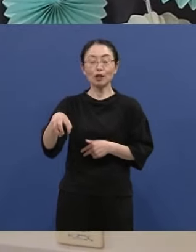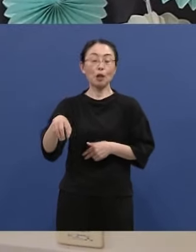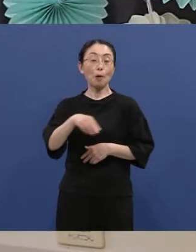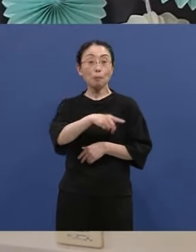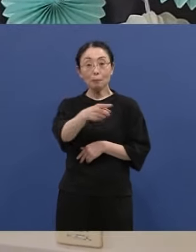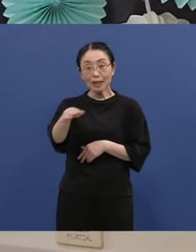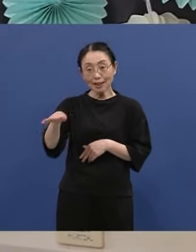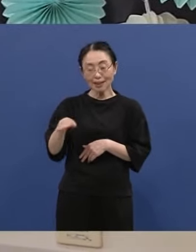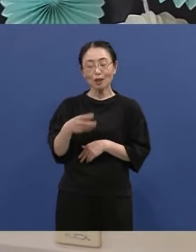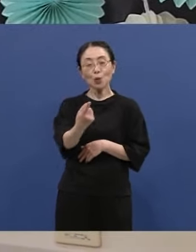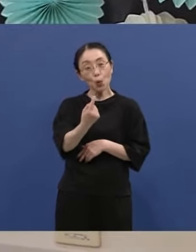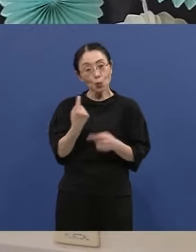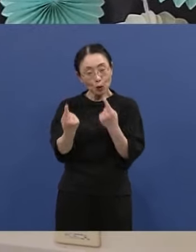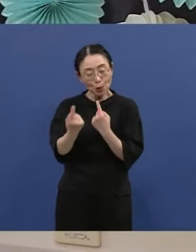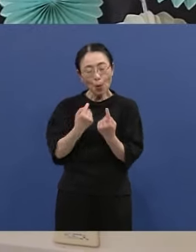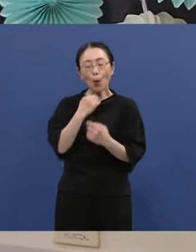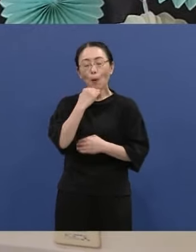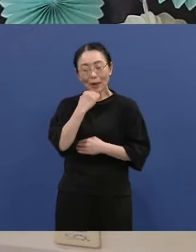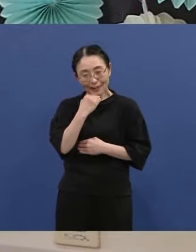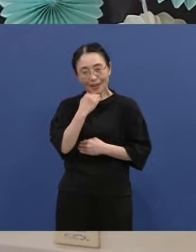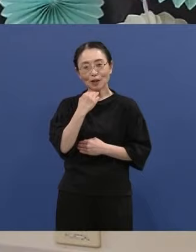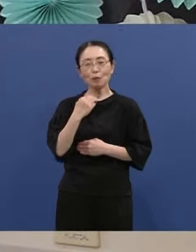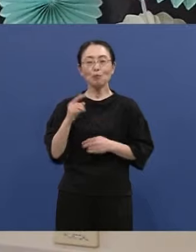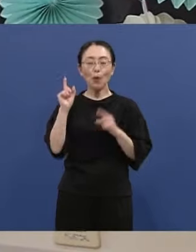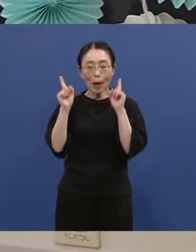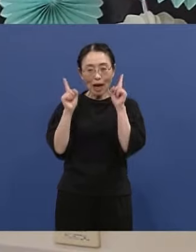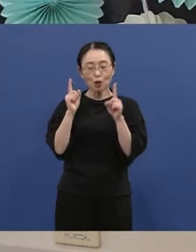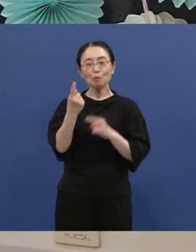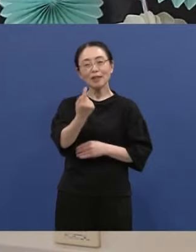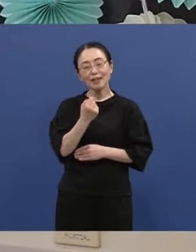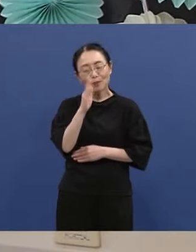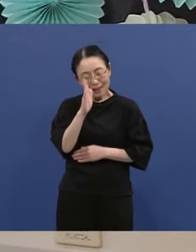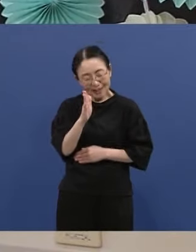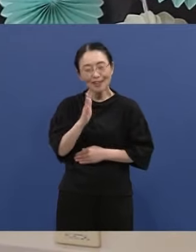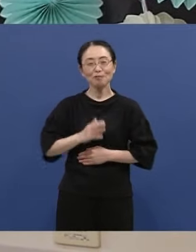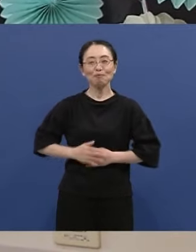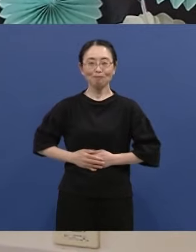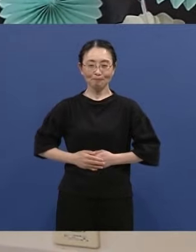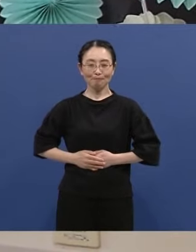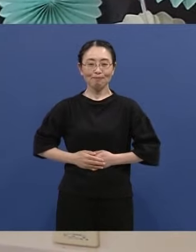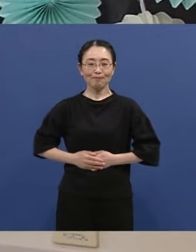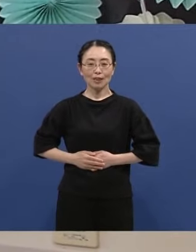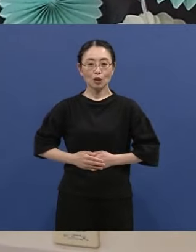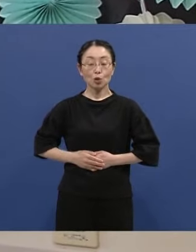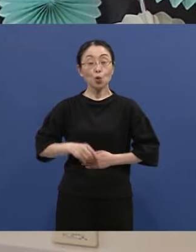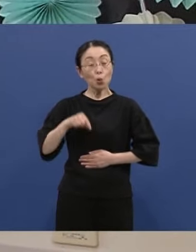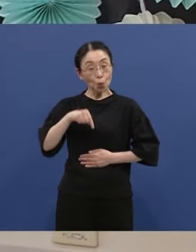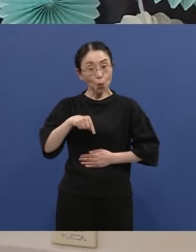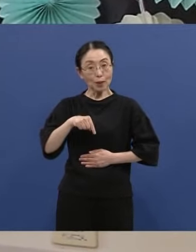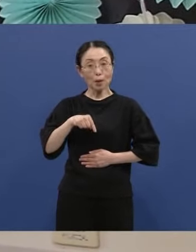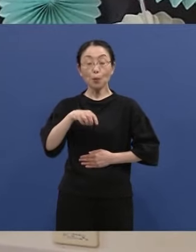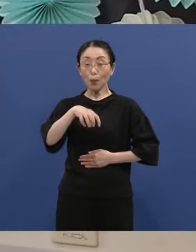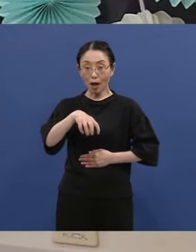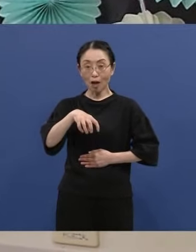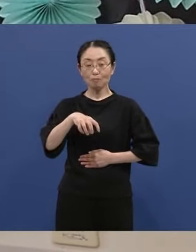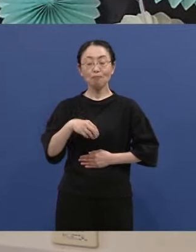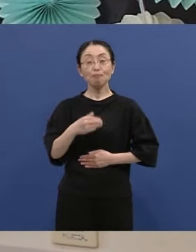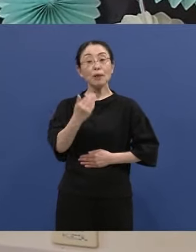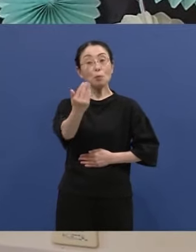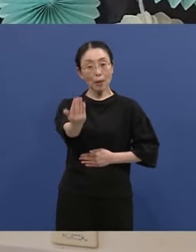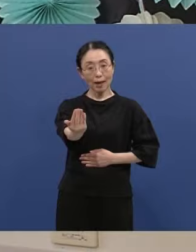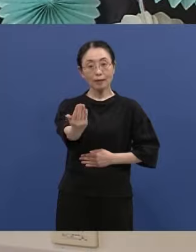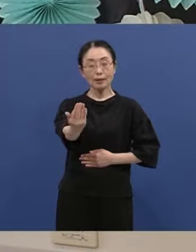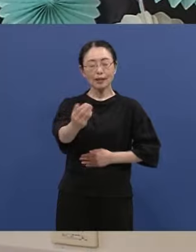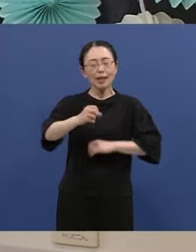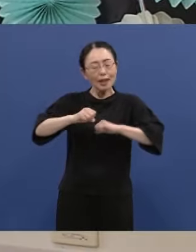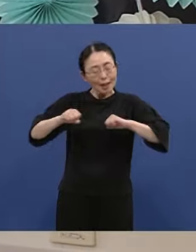ので、安心して皆さん施設に遊びに来てほしいです。で、ティピーでは、目の前に広